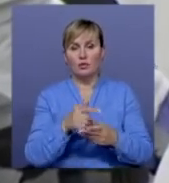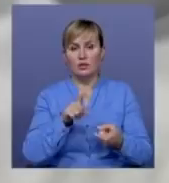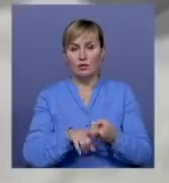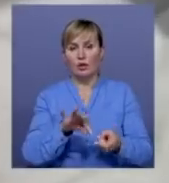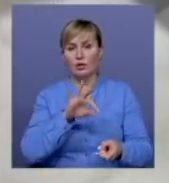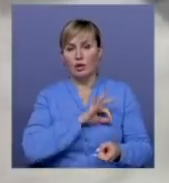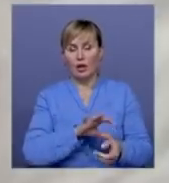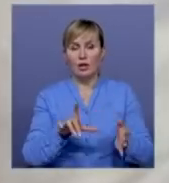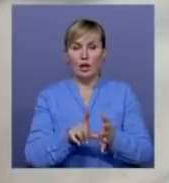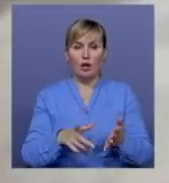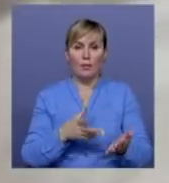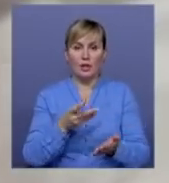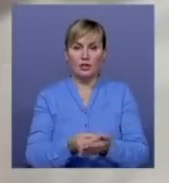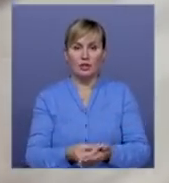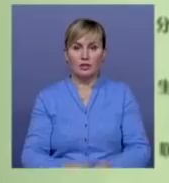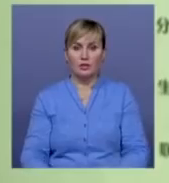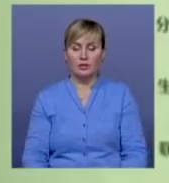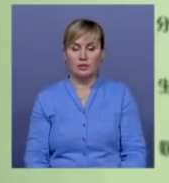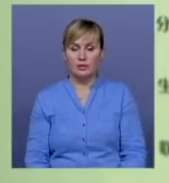дохода налогоплательщика.